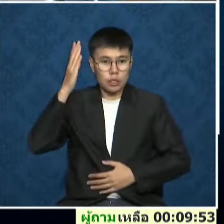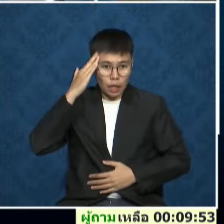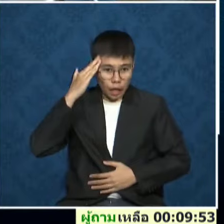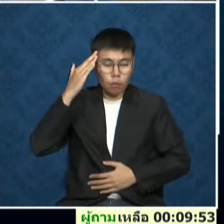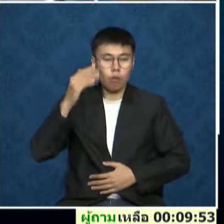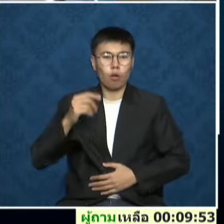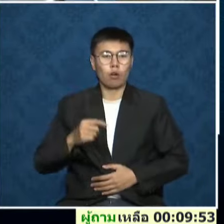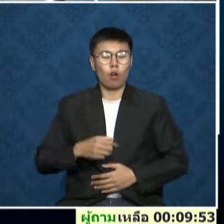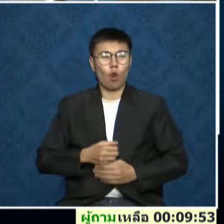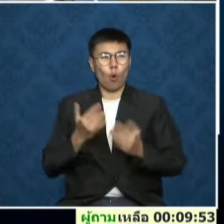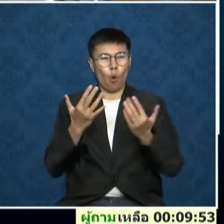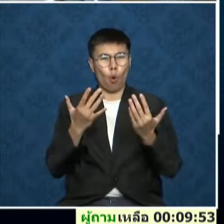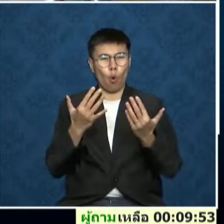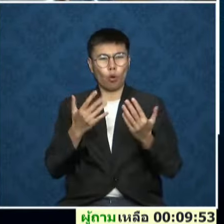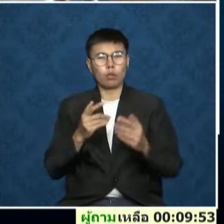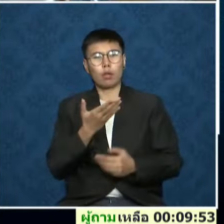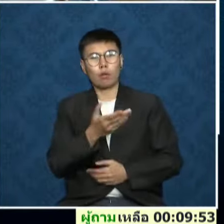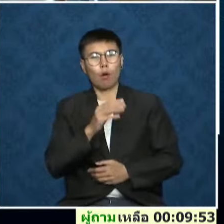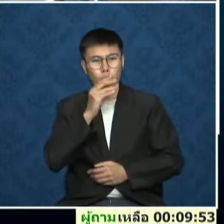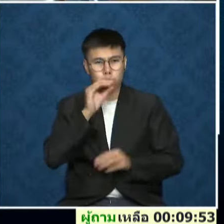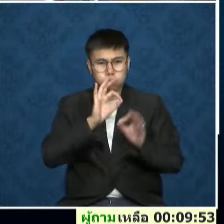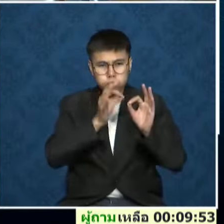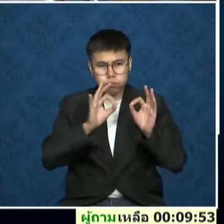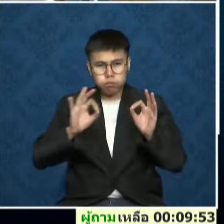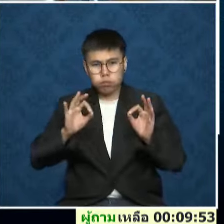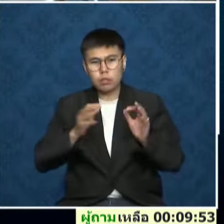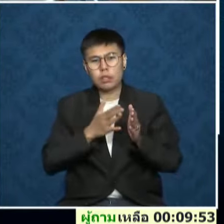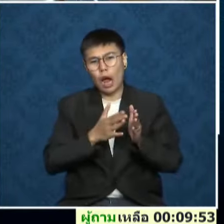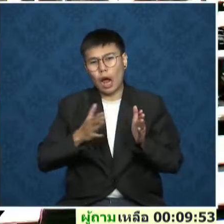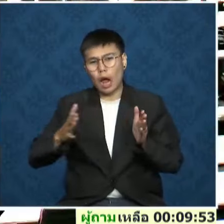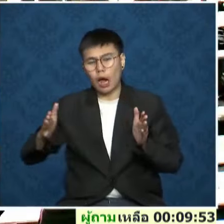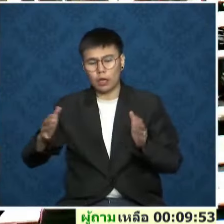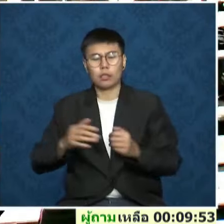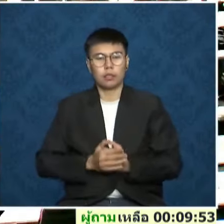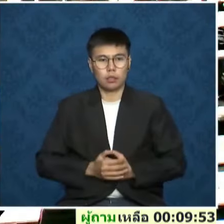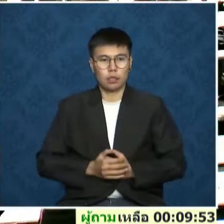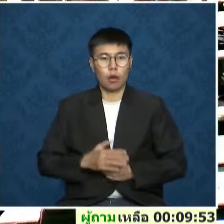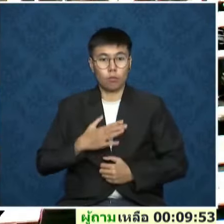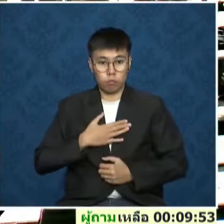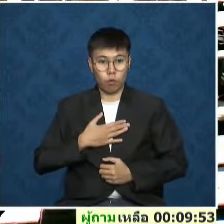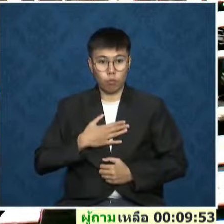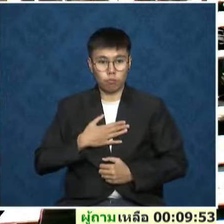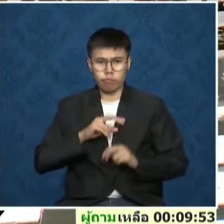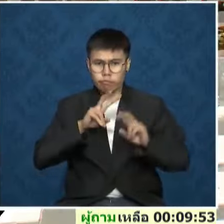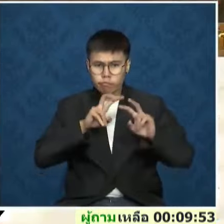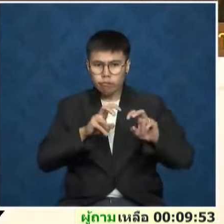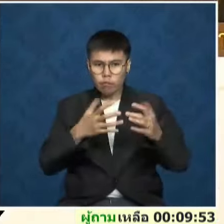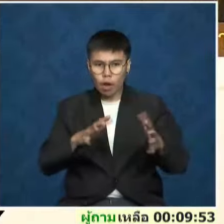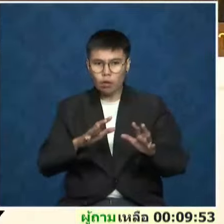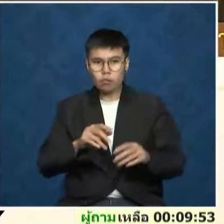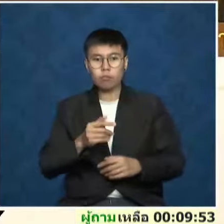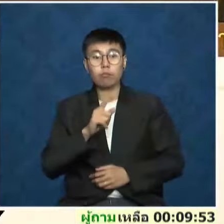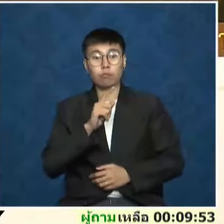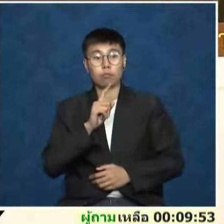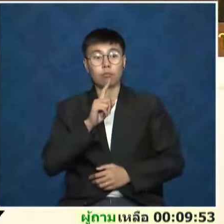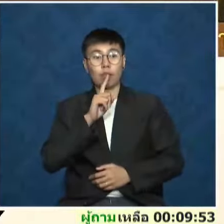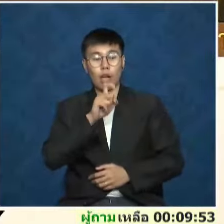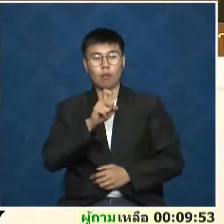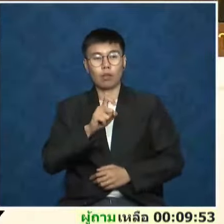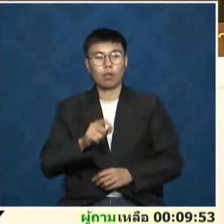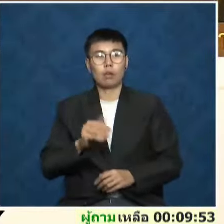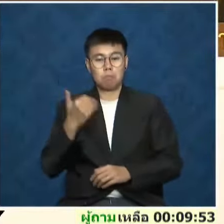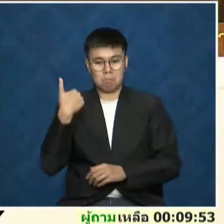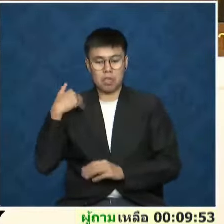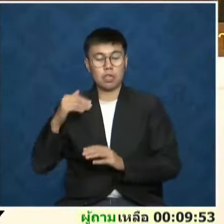รยายใช้โวหารมากเกินไปครับท่านประธานได้พิจารณาด้วยครับ ครับผมวินิจฉัยนะครับก็ผู้ถามยังมีสิทธิ์อยู่ใน15นาที